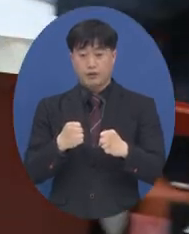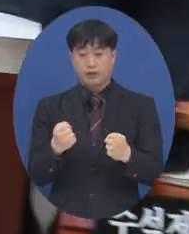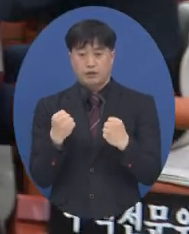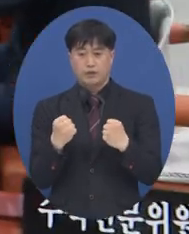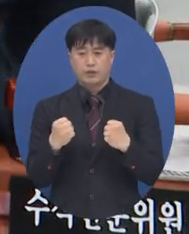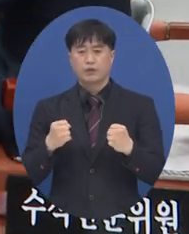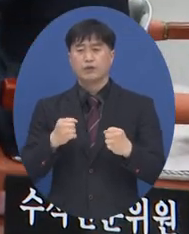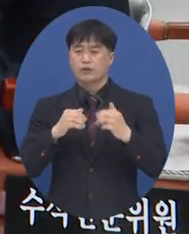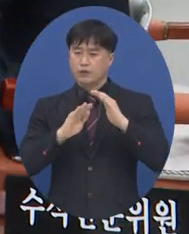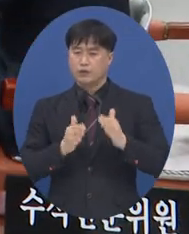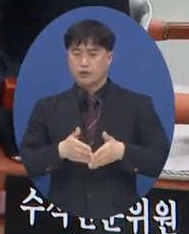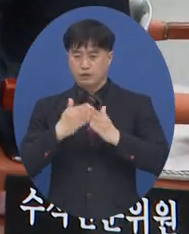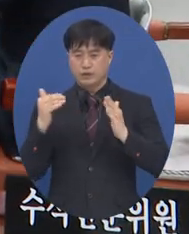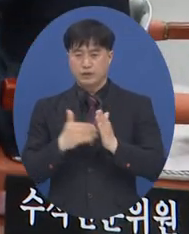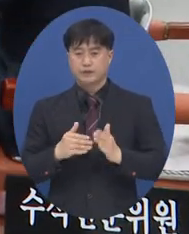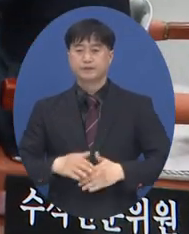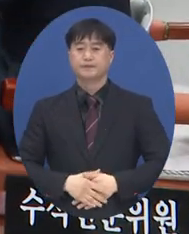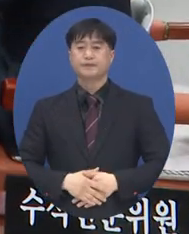규정했습니다